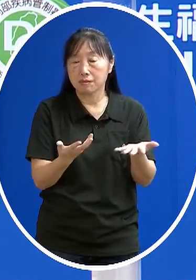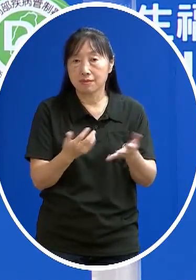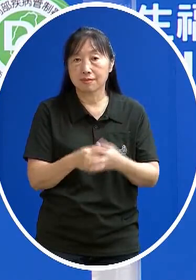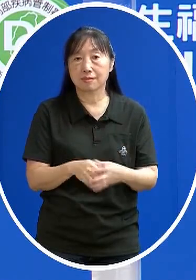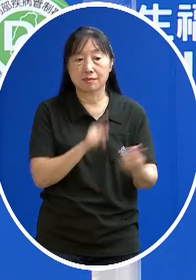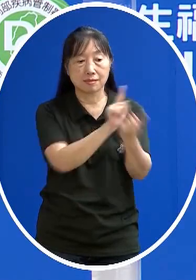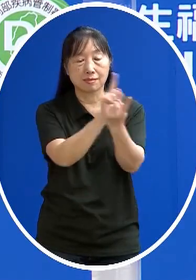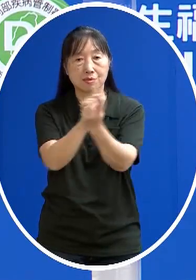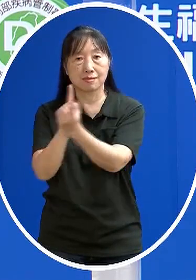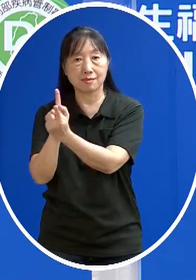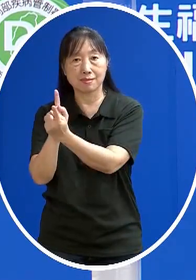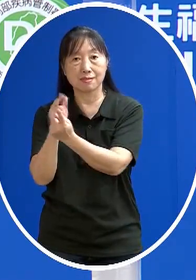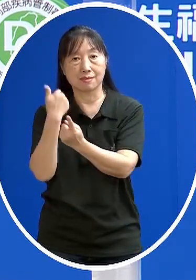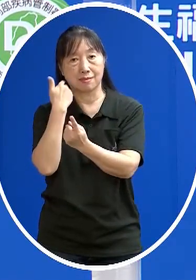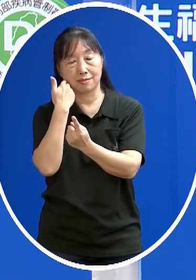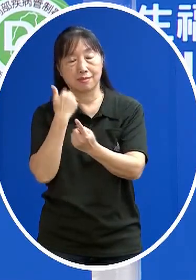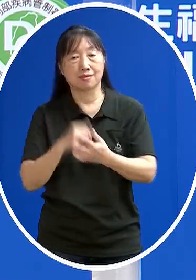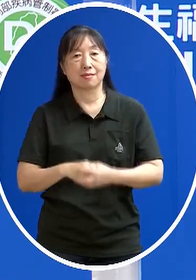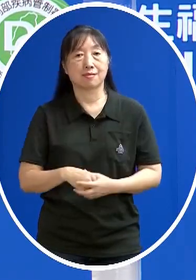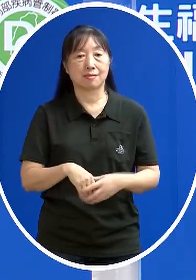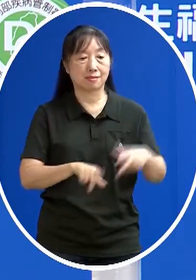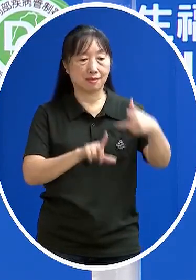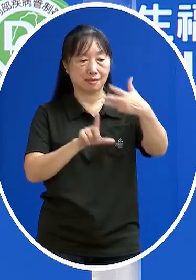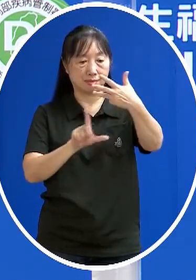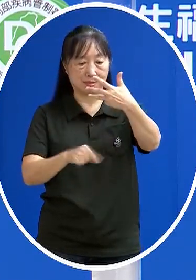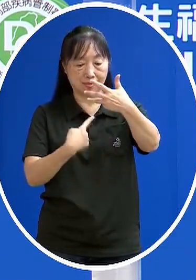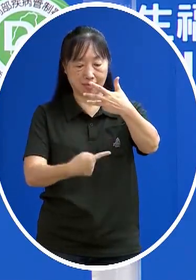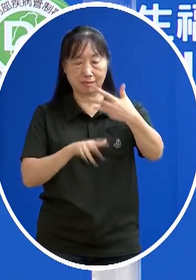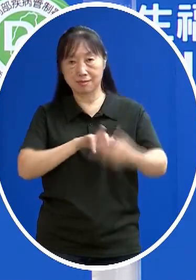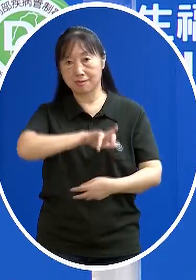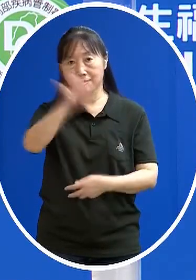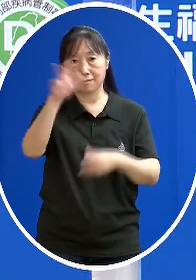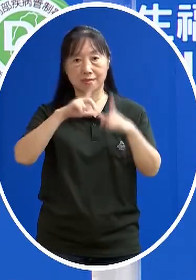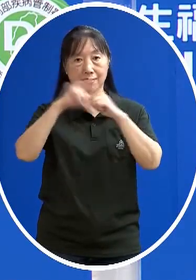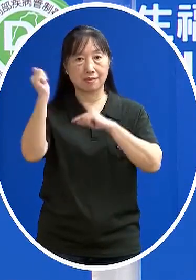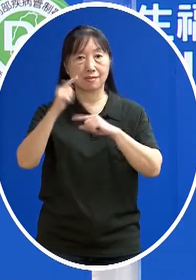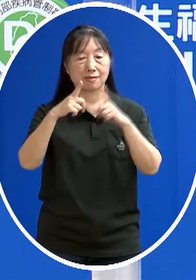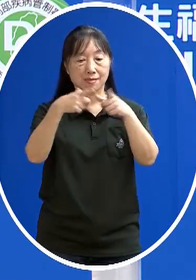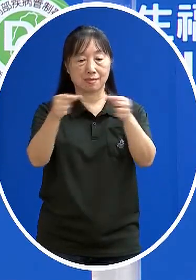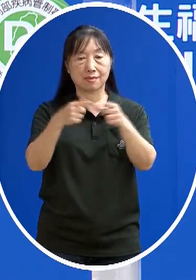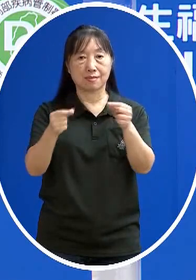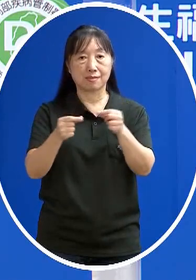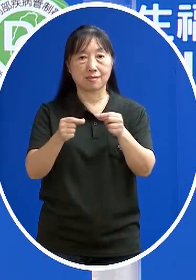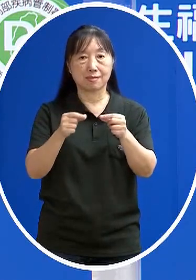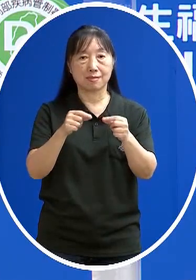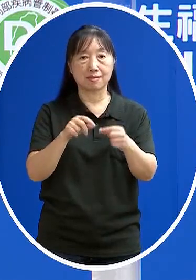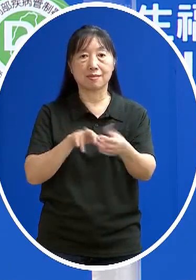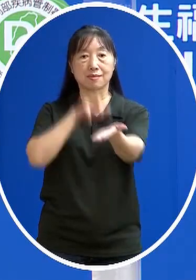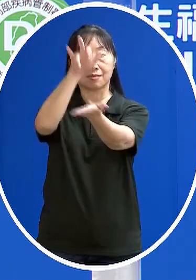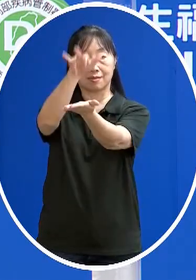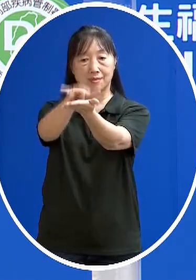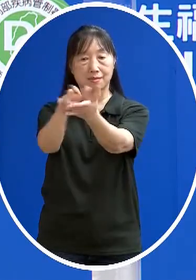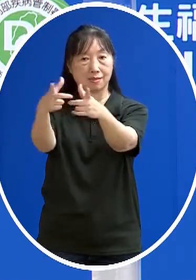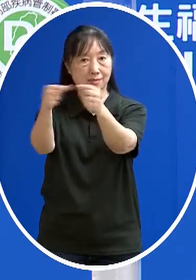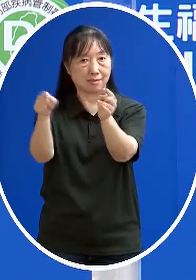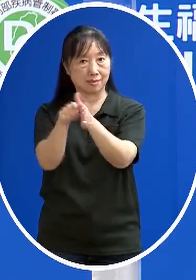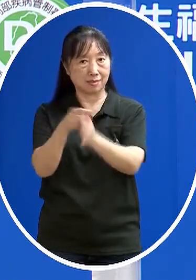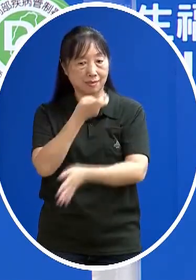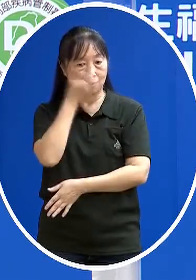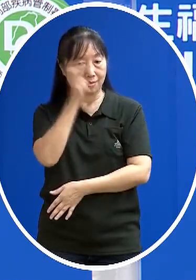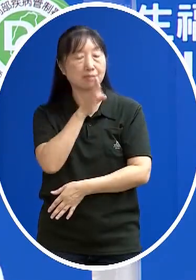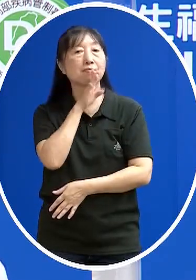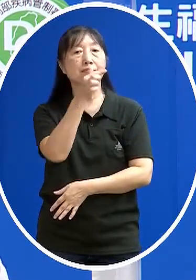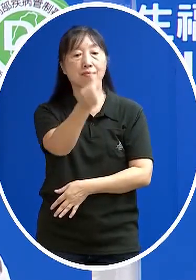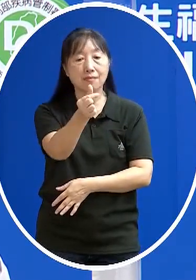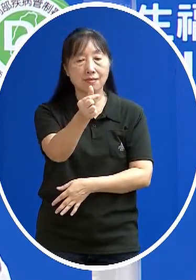有相关的一些接触者，他8月1号离台，那到入境日本的时候，那采检是被检验是阳